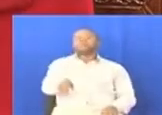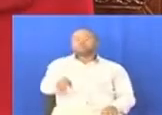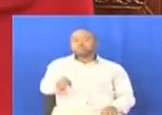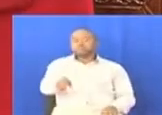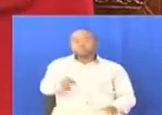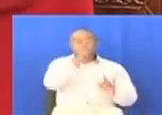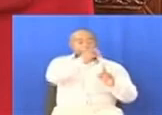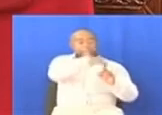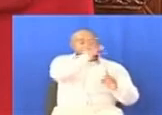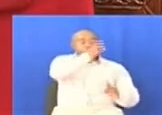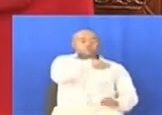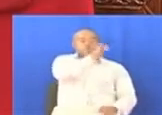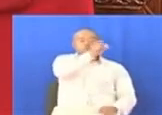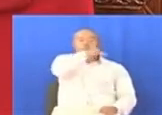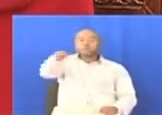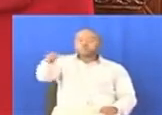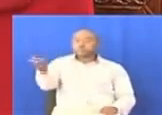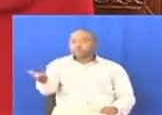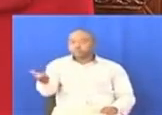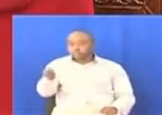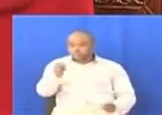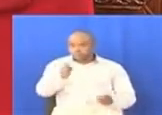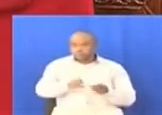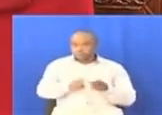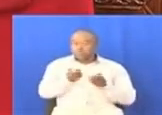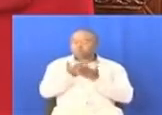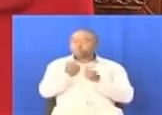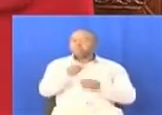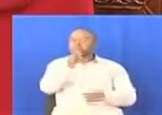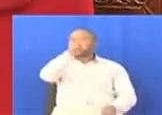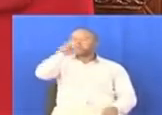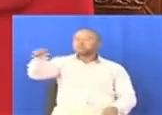anachaguliwa na watu kwa ajili ya watu.